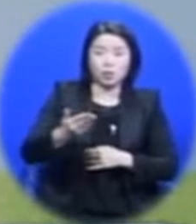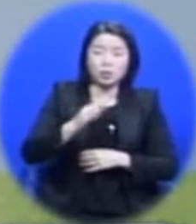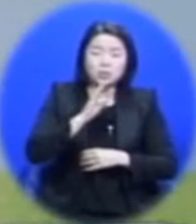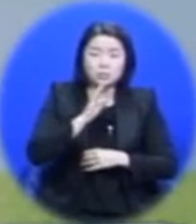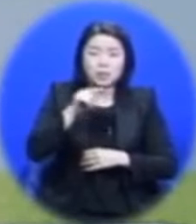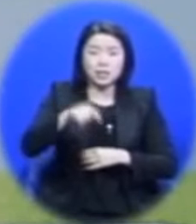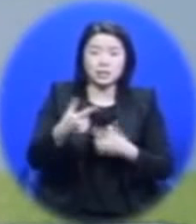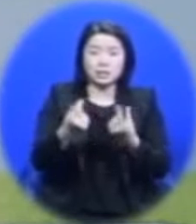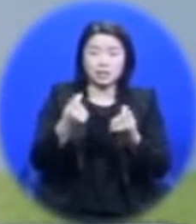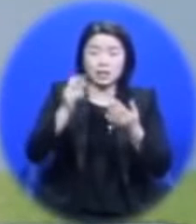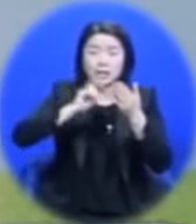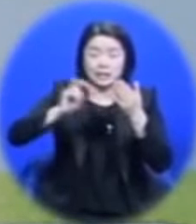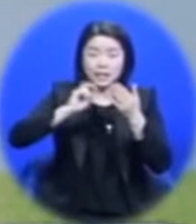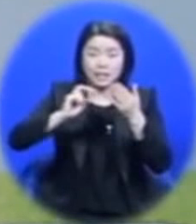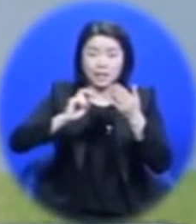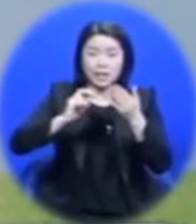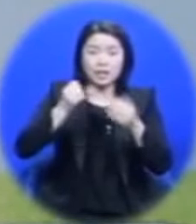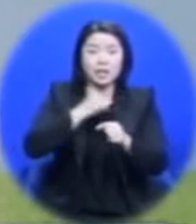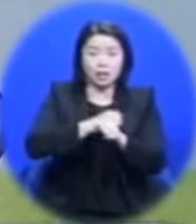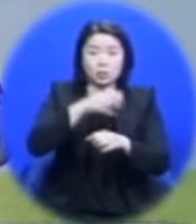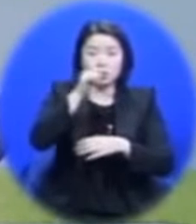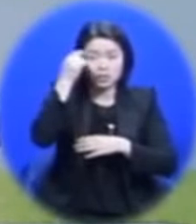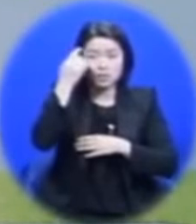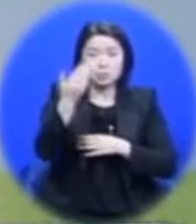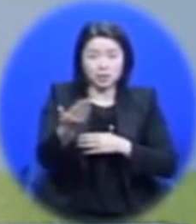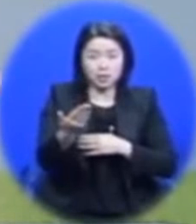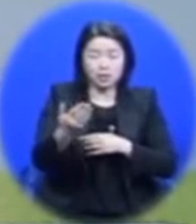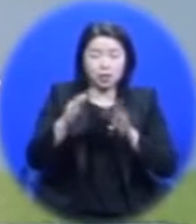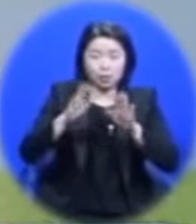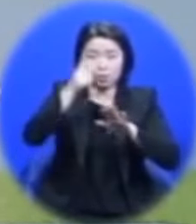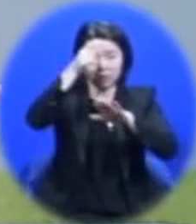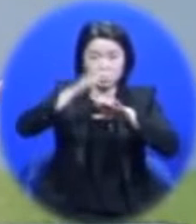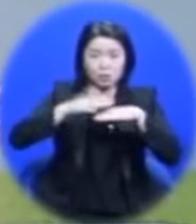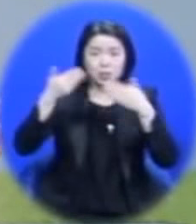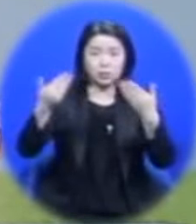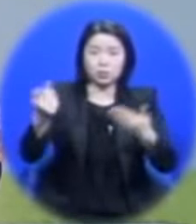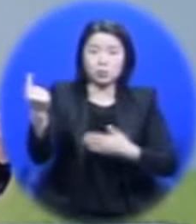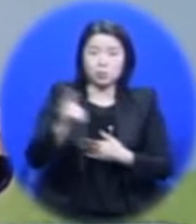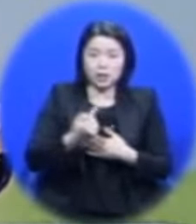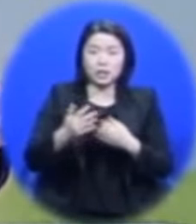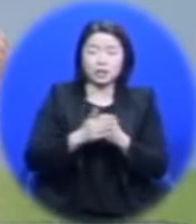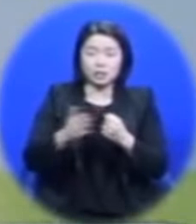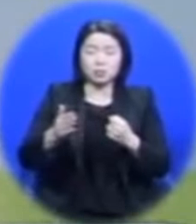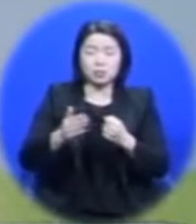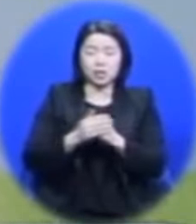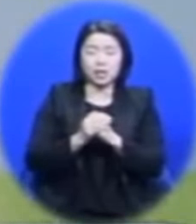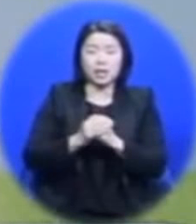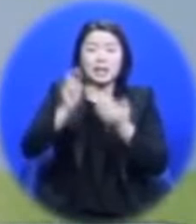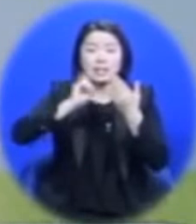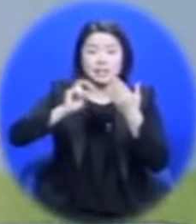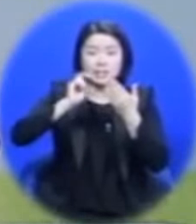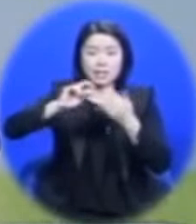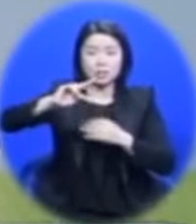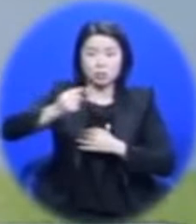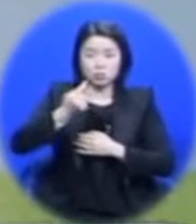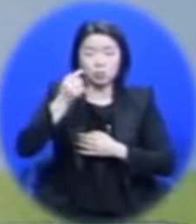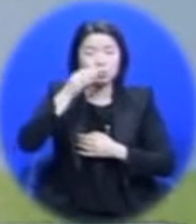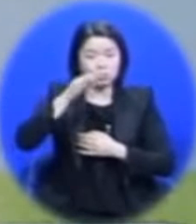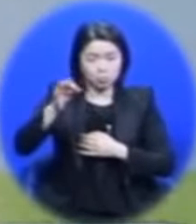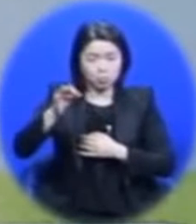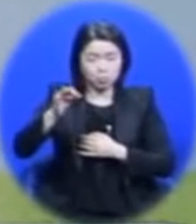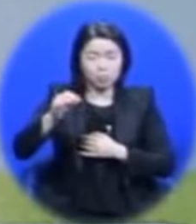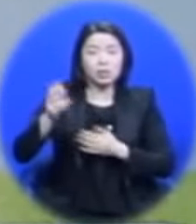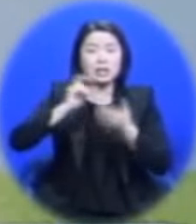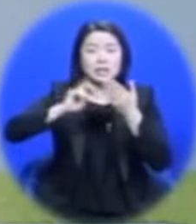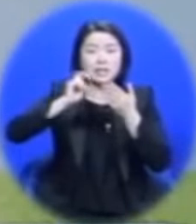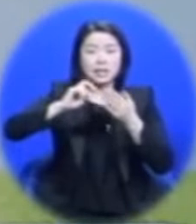그렇게 찬양하십니까? 오늘 예배를 드리러 오셨으니까 우리 찬송도 부르고 또 찬양도